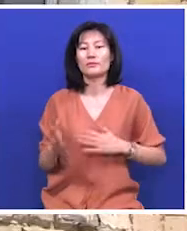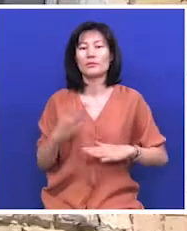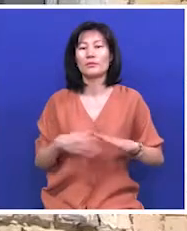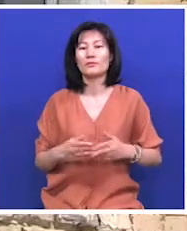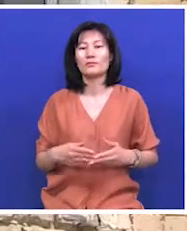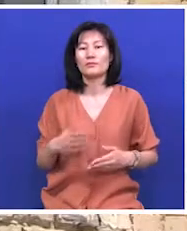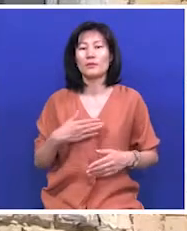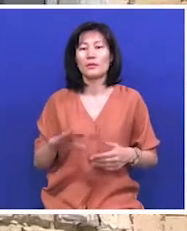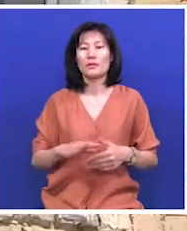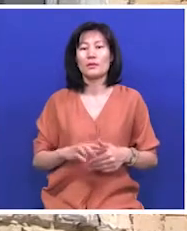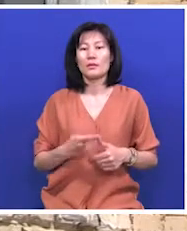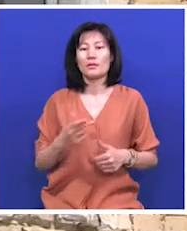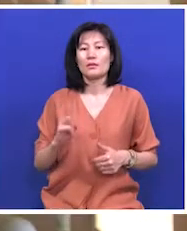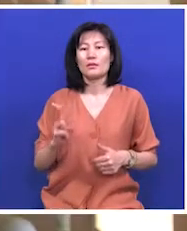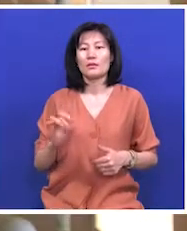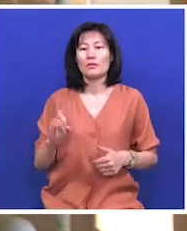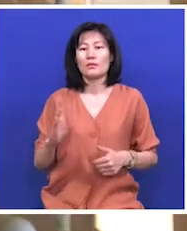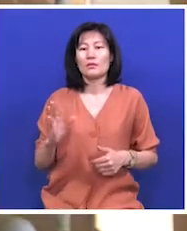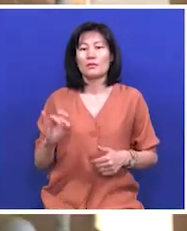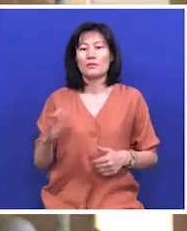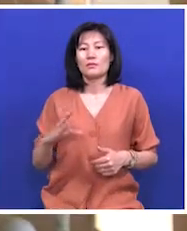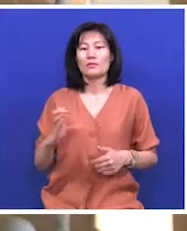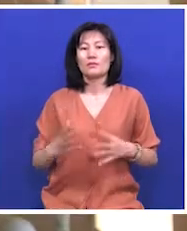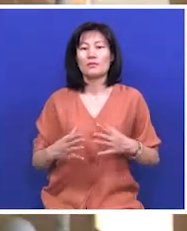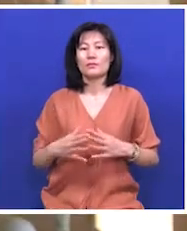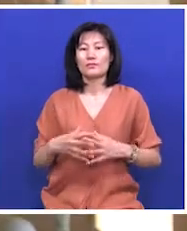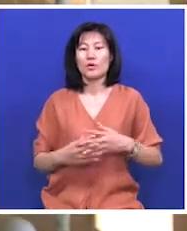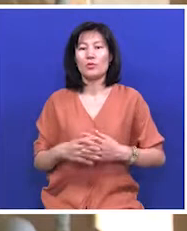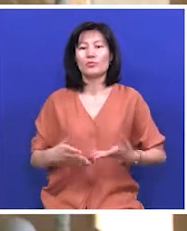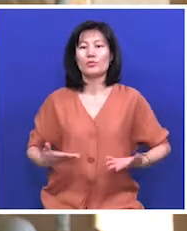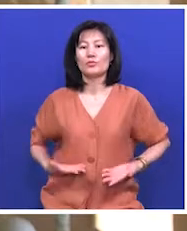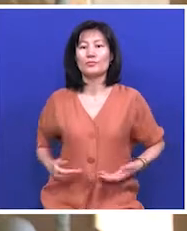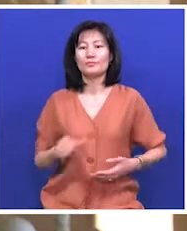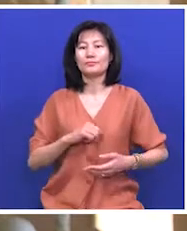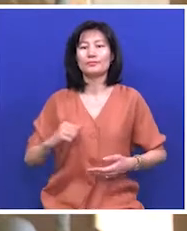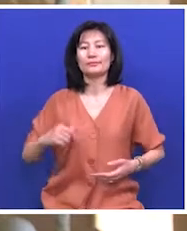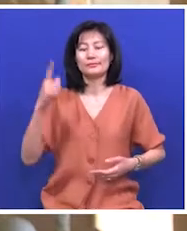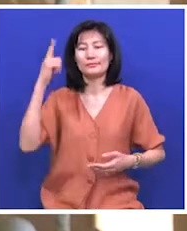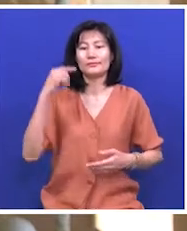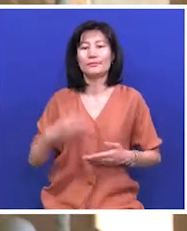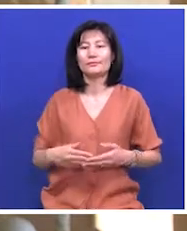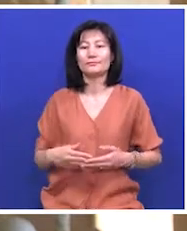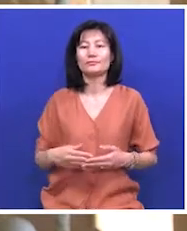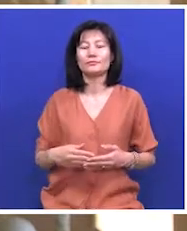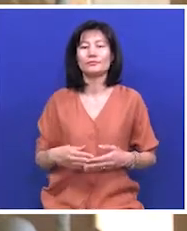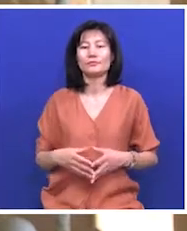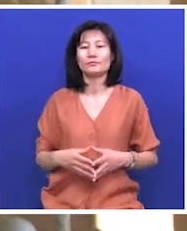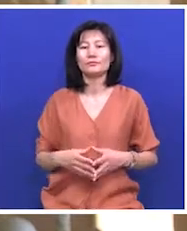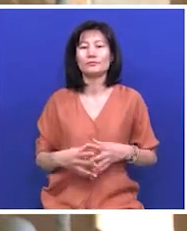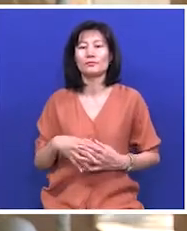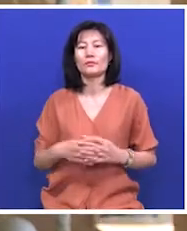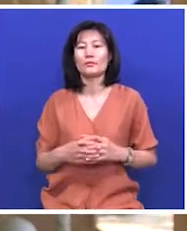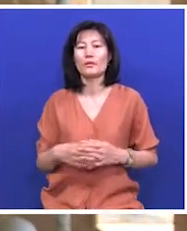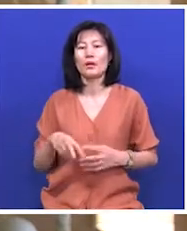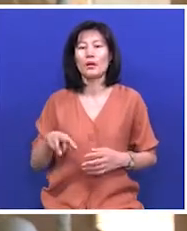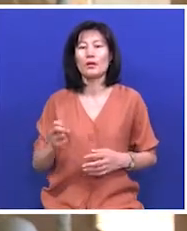қазір. Менің есімім Қанайып Жарқынбек, осы өрге бас тұрғынымыз. Өздеріңіз білетін, мына